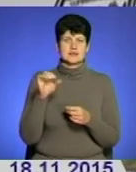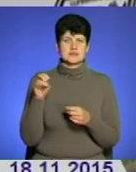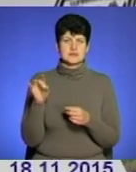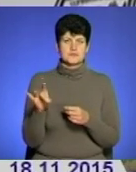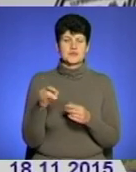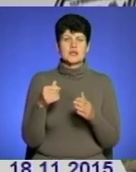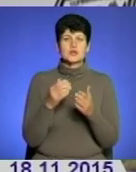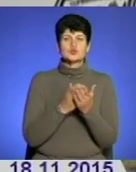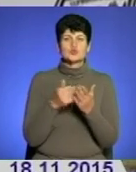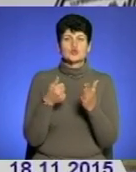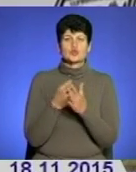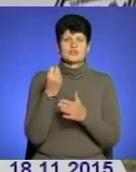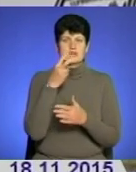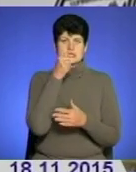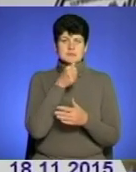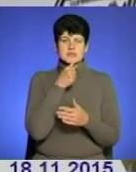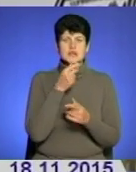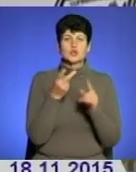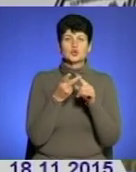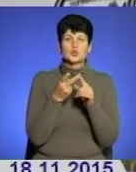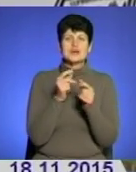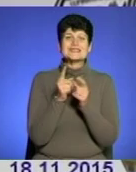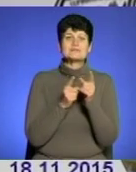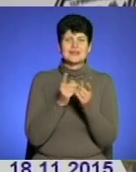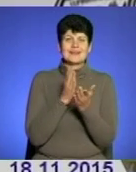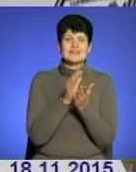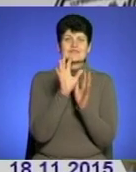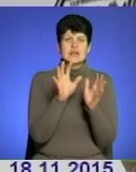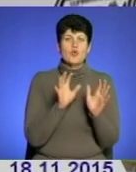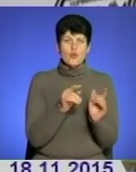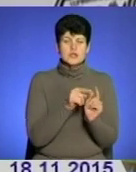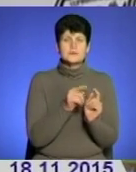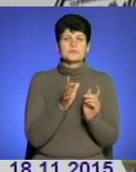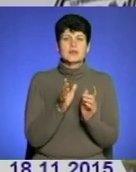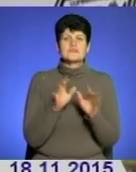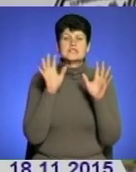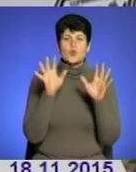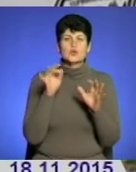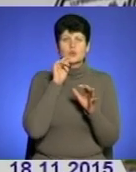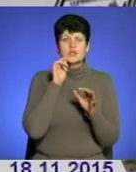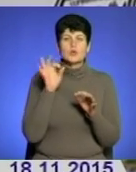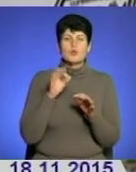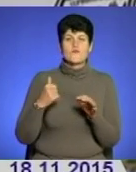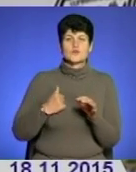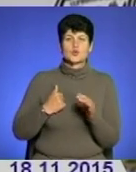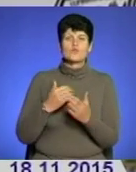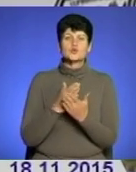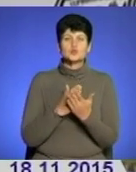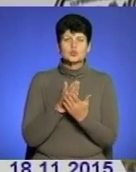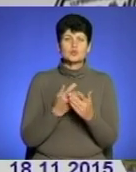служать до 12 місяців. Друга зміна, яка відбулася в нашому законодавстві, а саме в законі України про військовий обов'язок та військову службу,